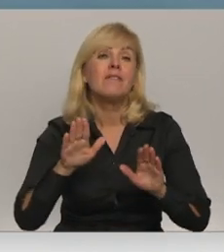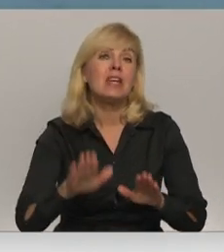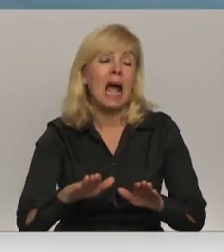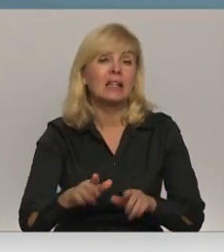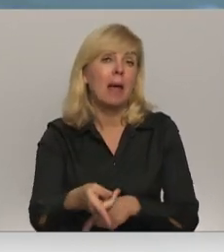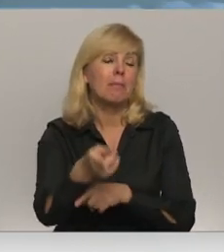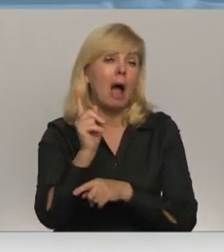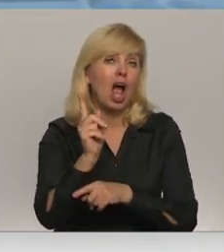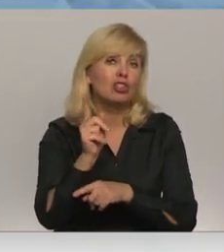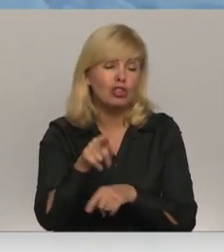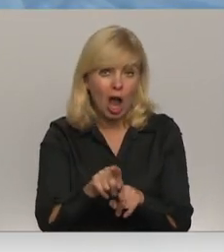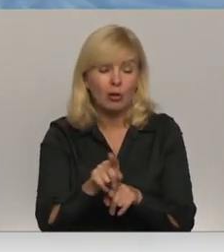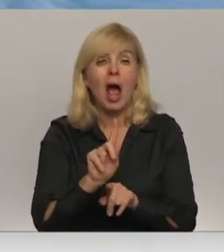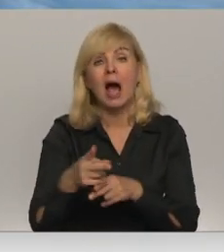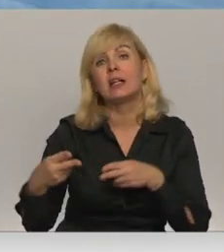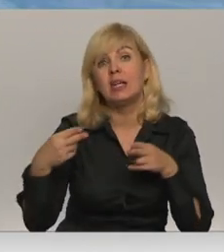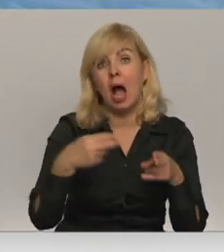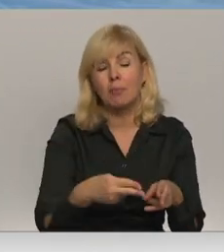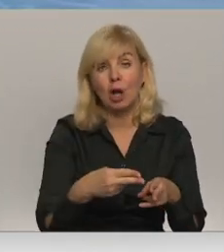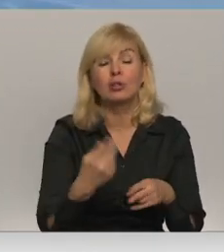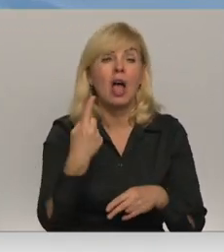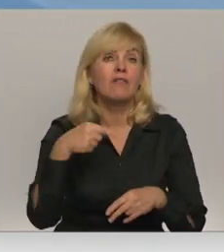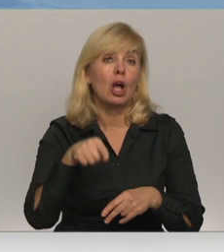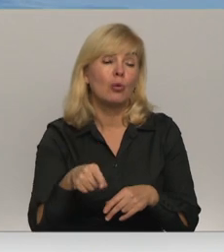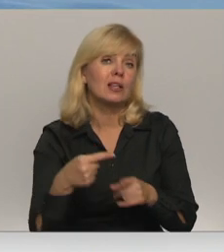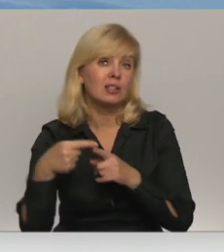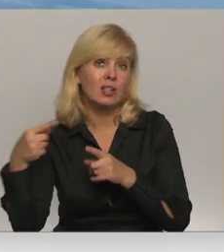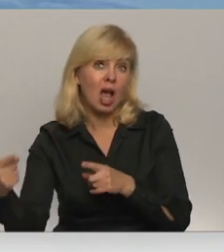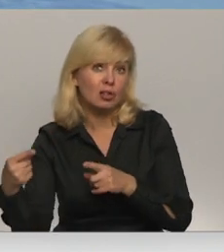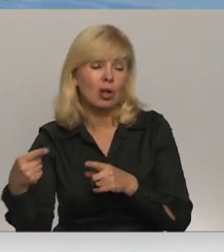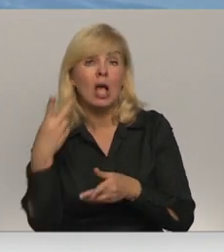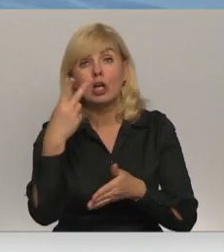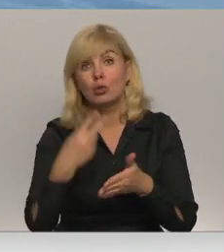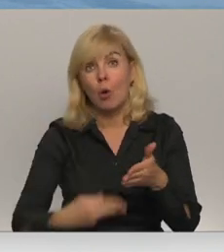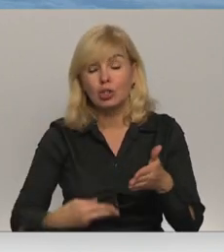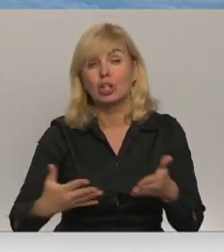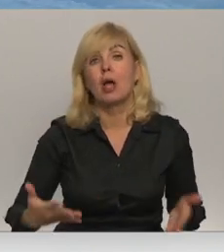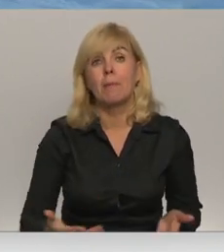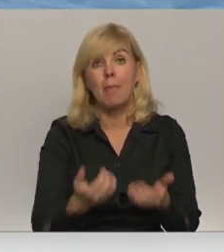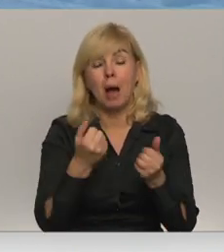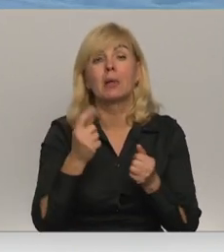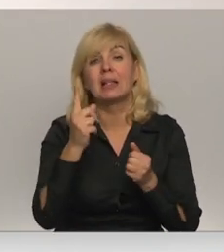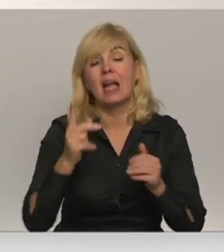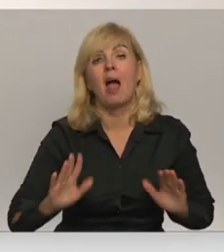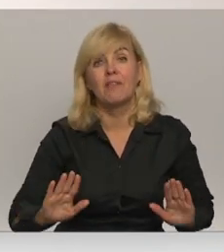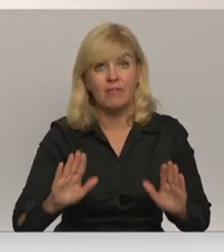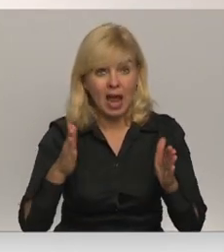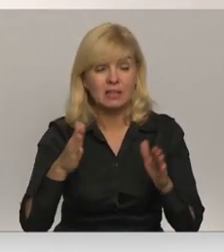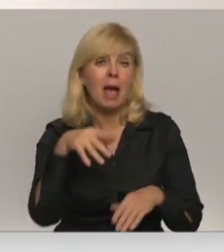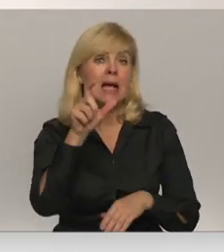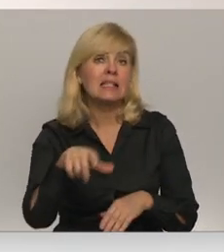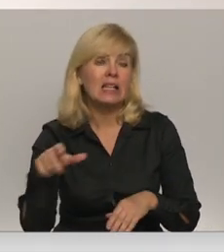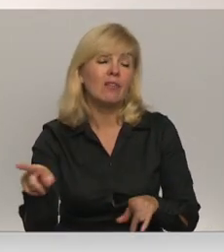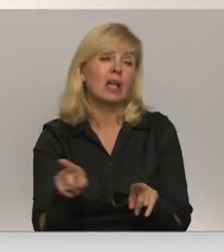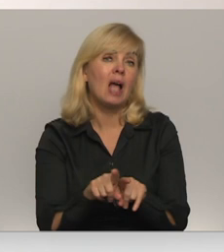makšķerēšanas cienītāji, gan iebraucēji. Viena no tiem šajā sezonā no noslīgšanas paglābus tikai veiksme. Cilvēki ir tādi